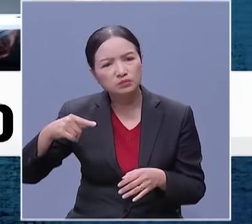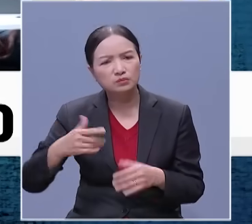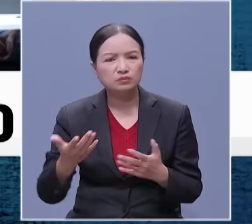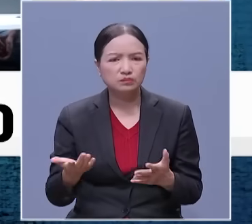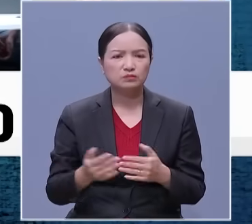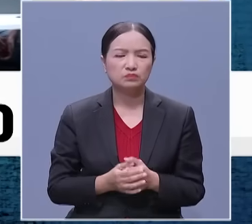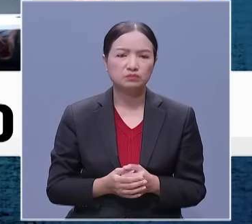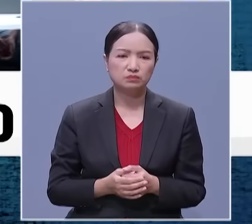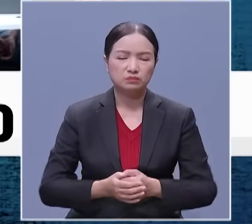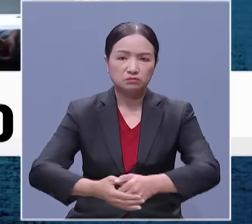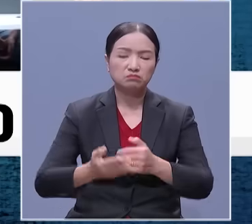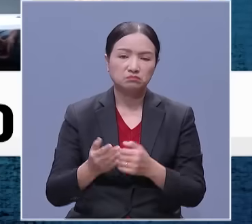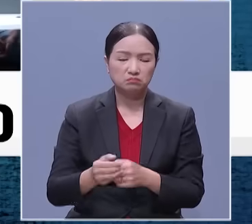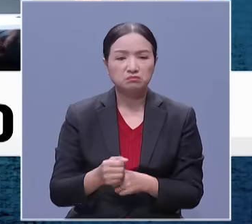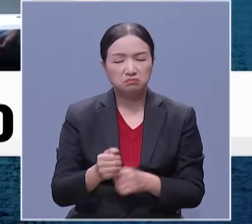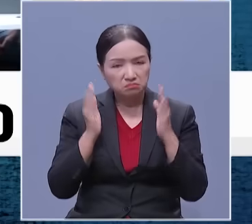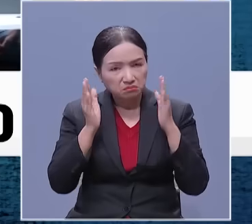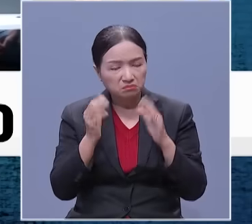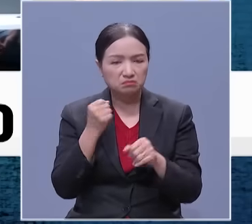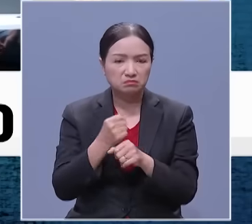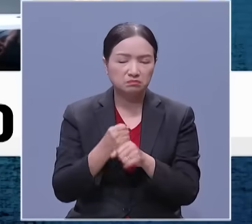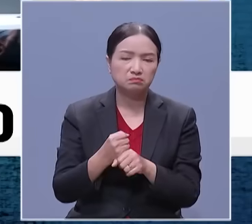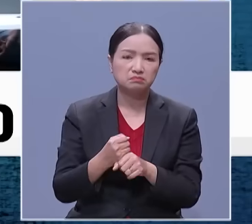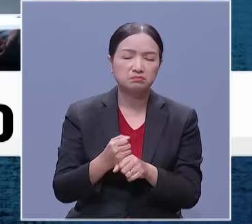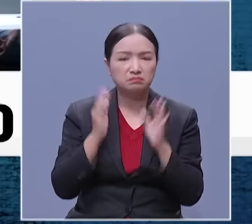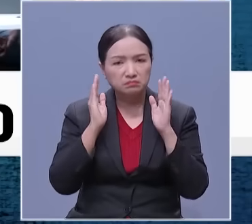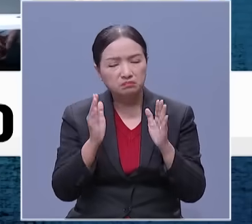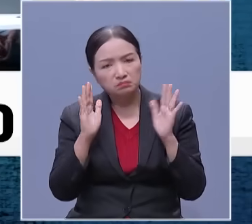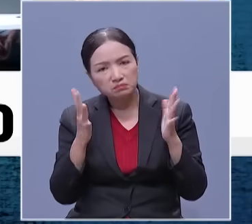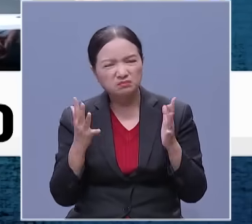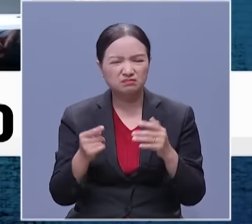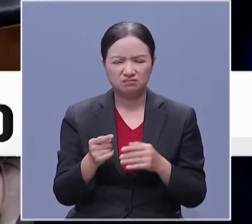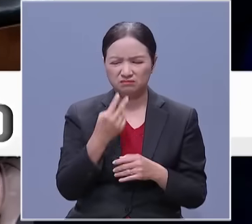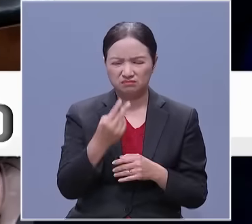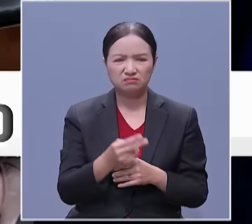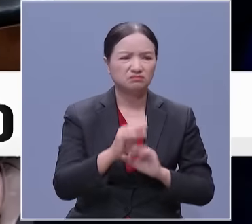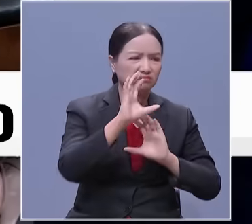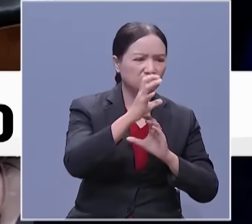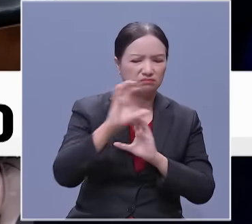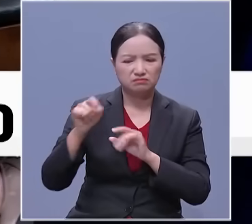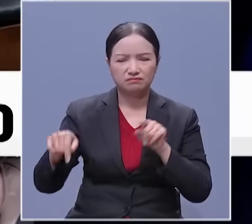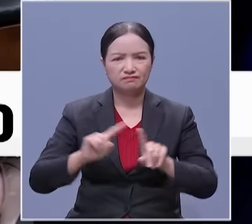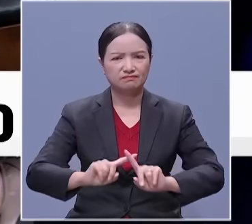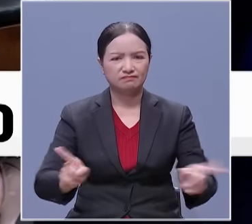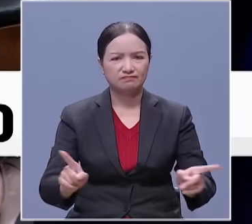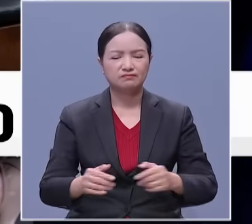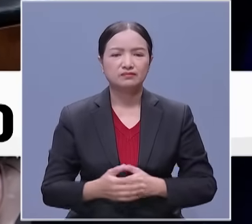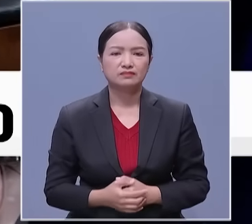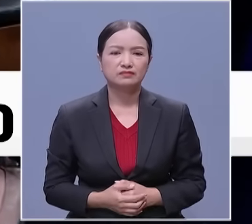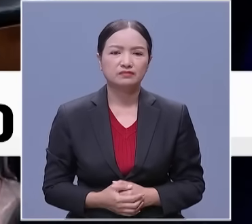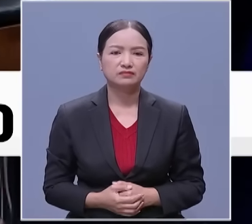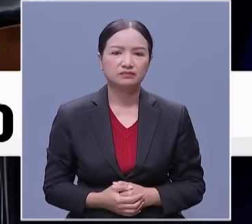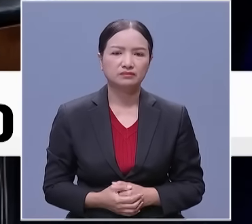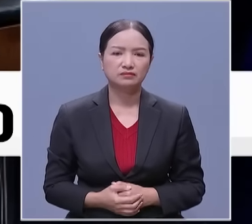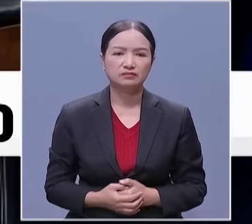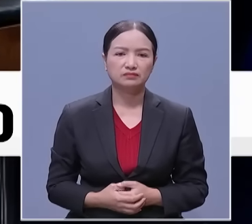ที่จะละเว้นการปฏิบัติหน้าที่โดยไม่ชอบไหมอะไรต่ออะไรต่างๆเนี่ยนะผมดูแล้วมันหนังคนละม้วน ชนตอแน่ไหมชนตอ นี่มุมนักกฎ